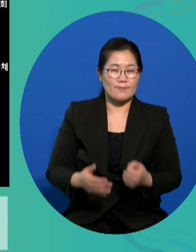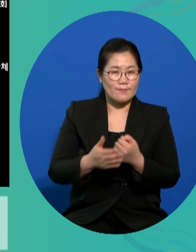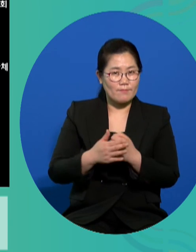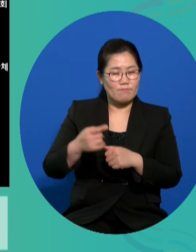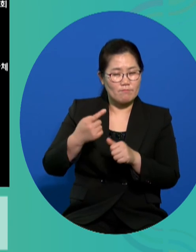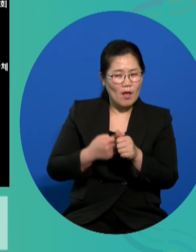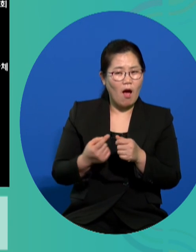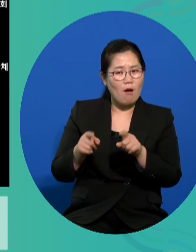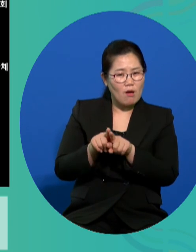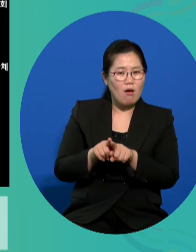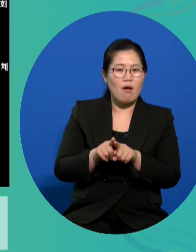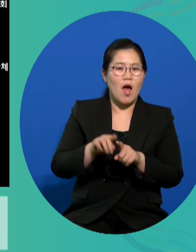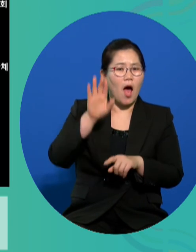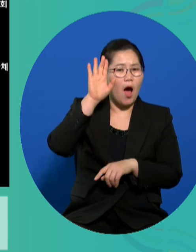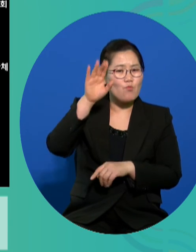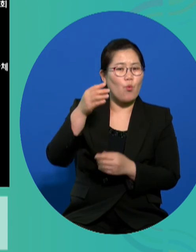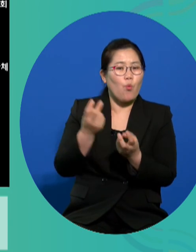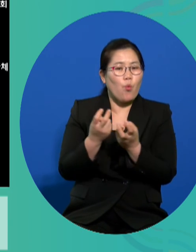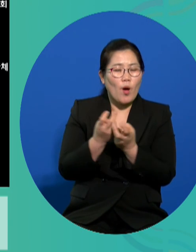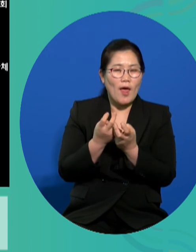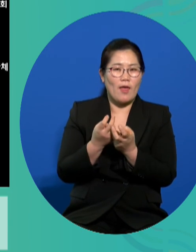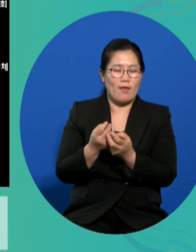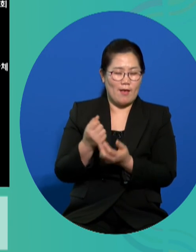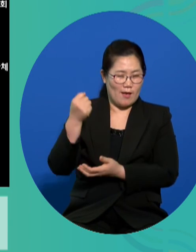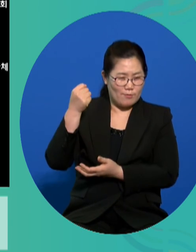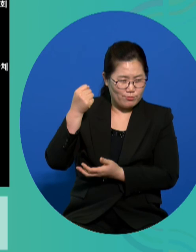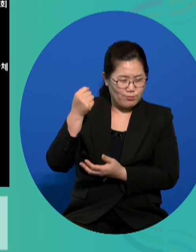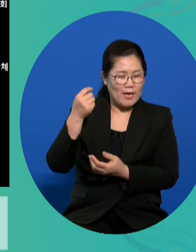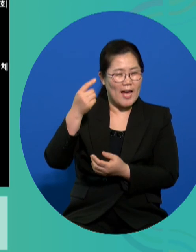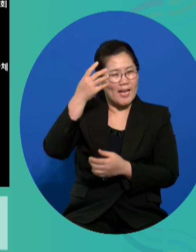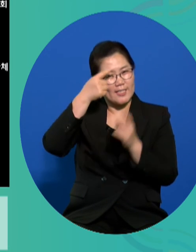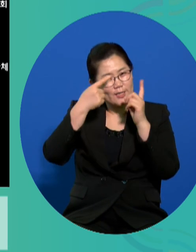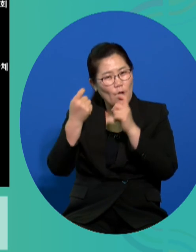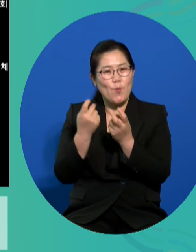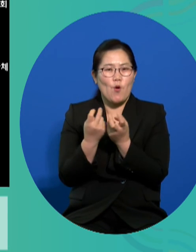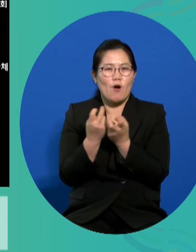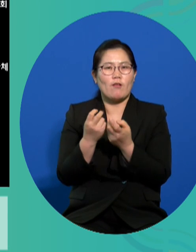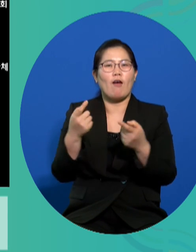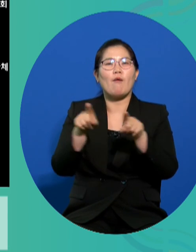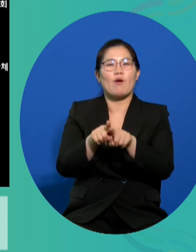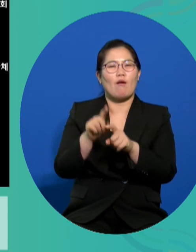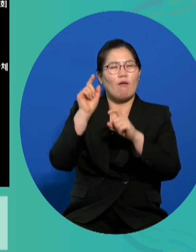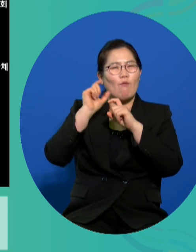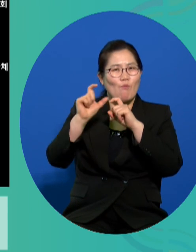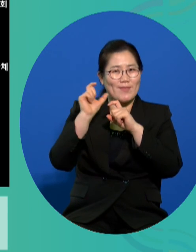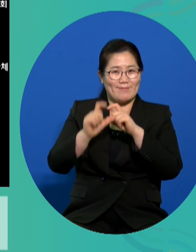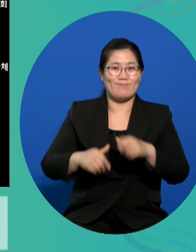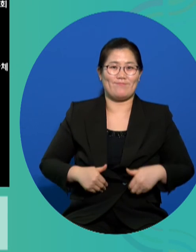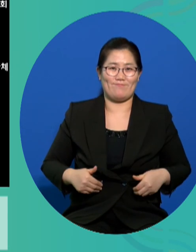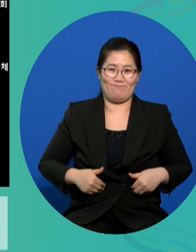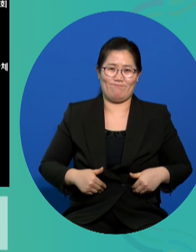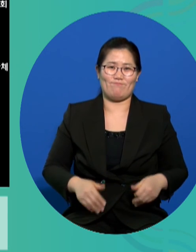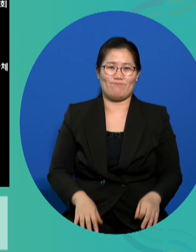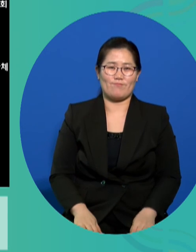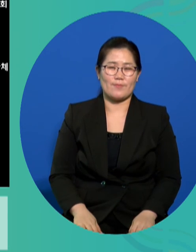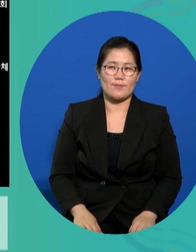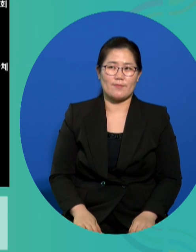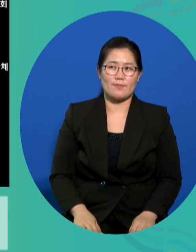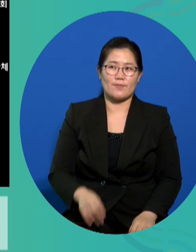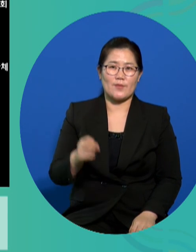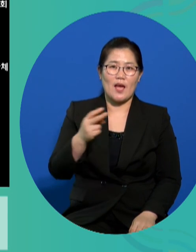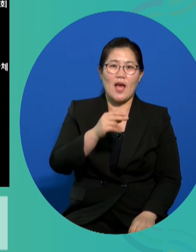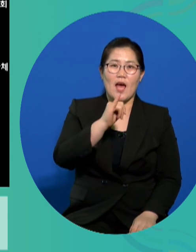볼 만한 스포츠 가치 창출 수익 모델 방법이 아닐까 이런 생각도 해봅니다. 특히 이제